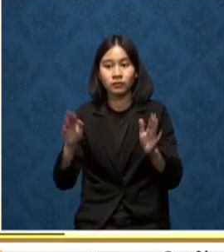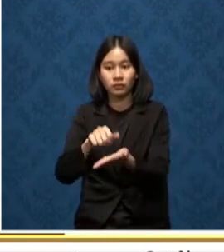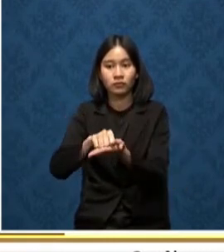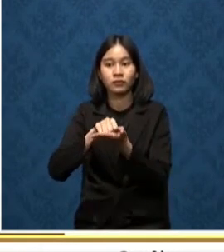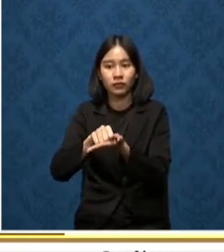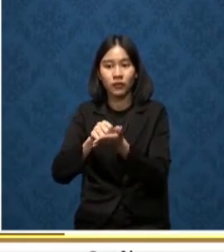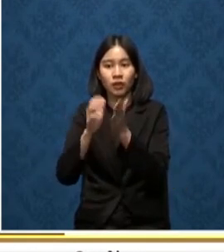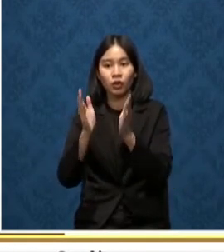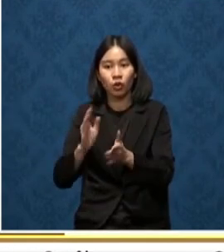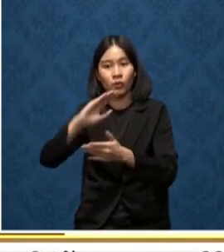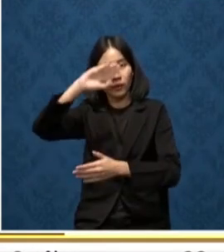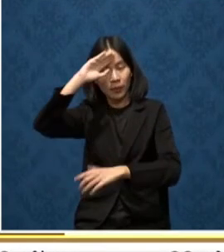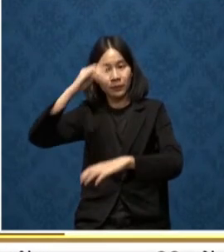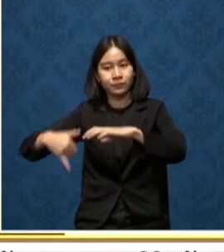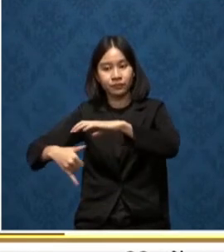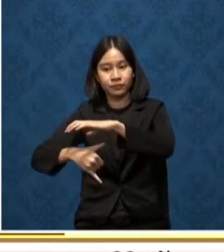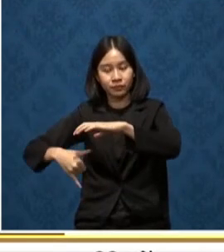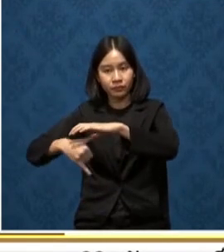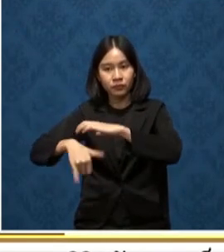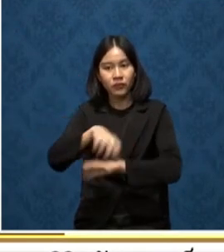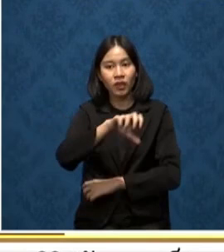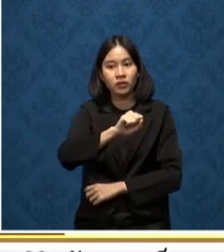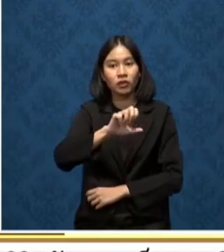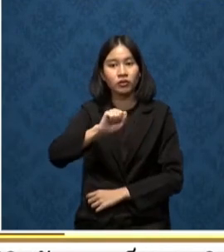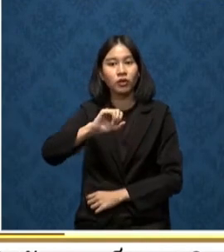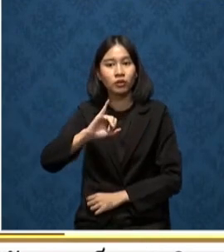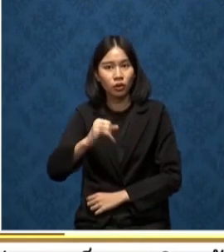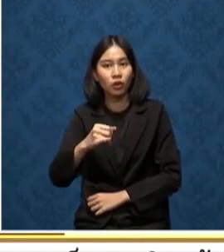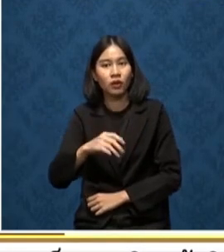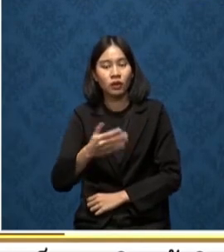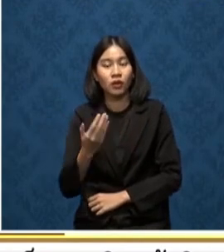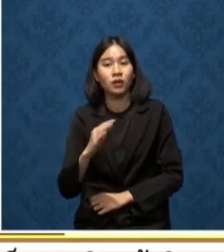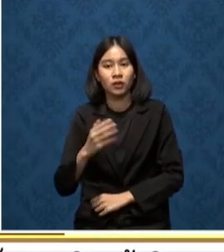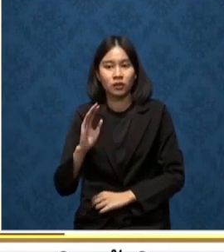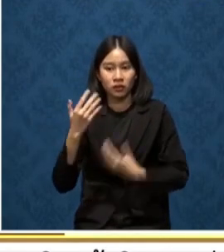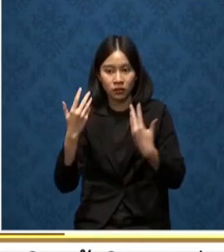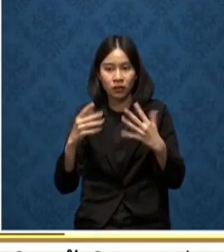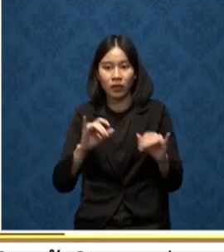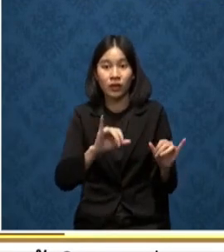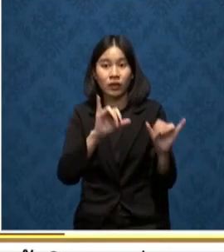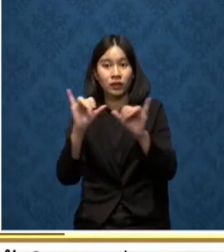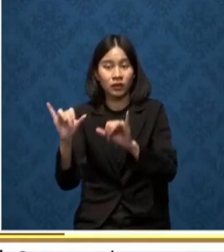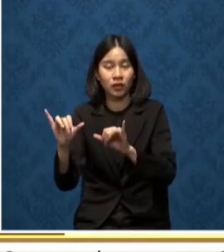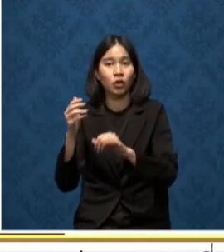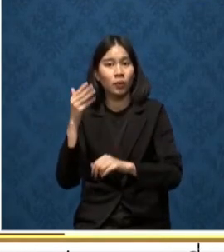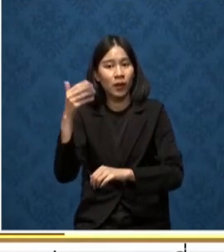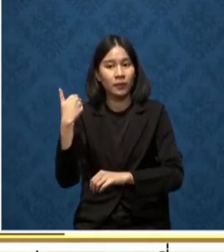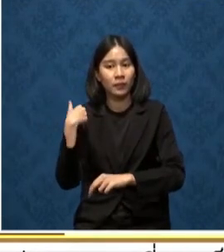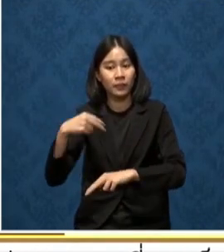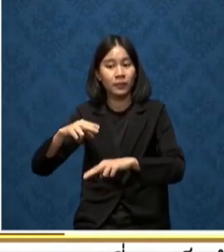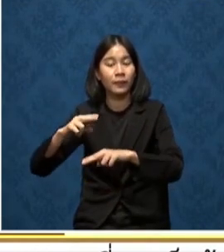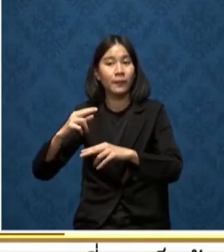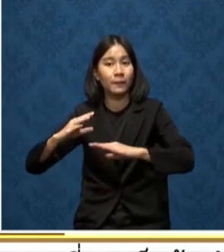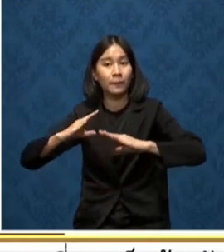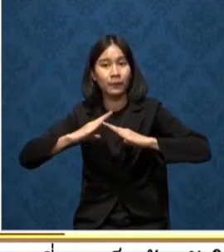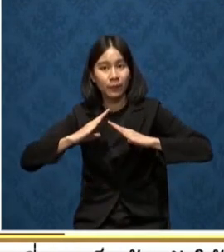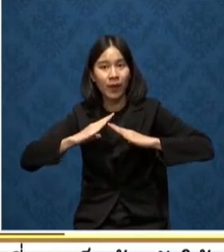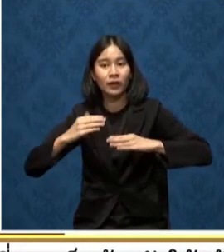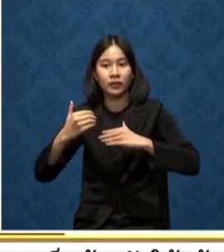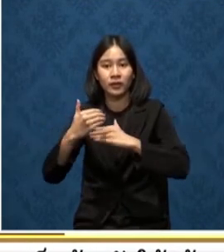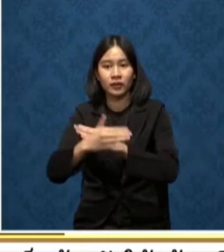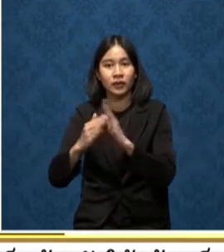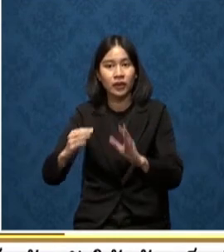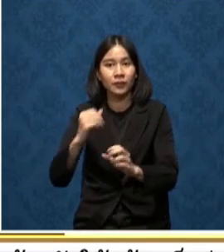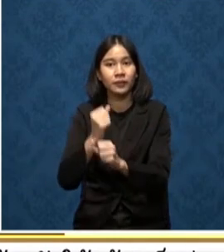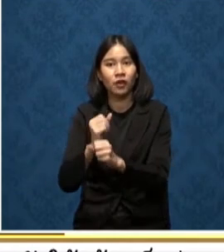นครับ